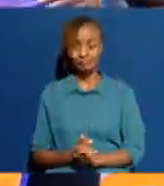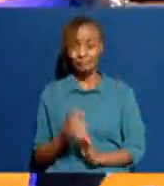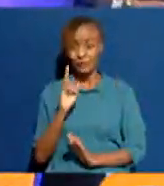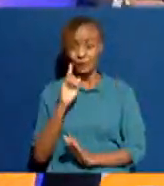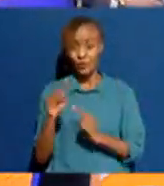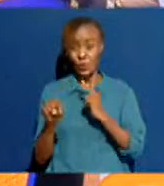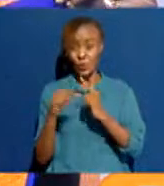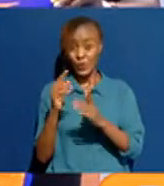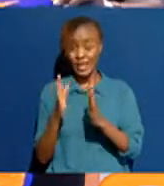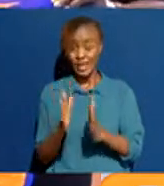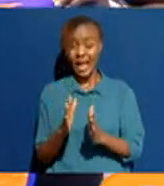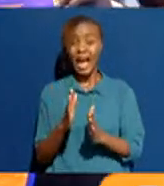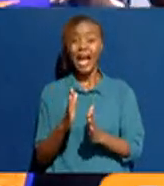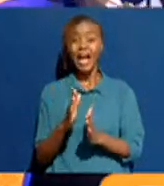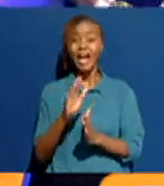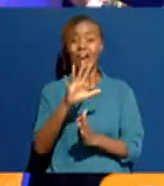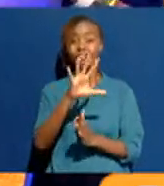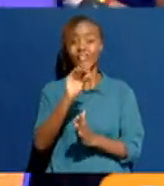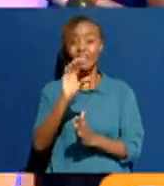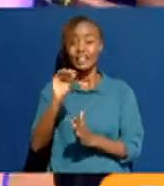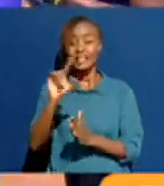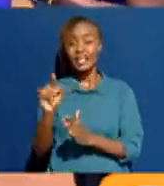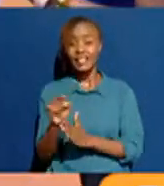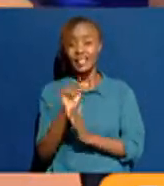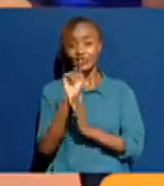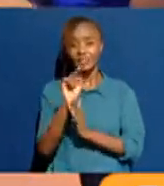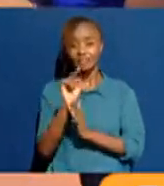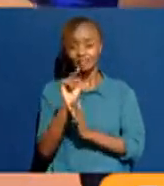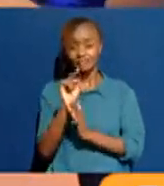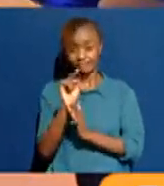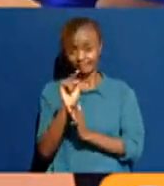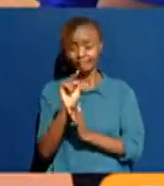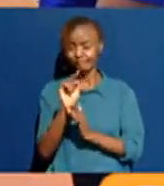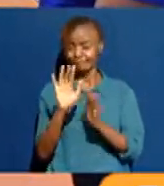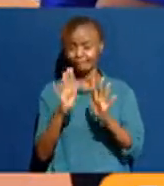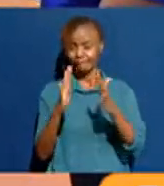umeshinda 500,000 Kenya shillings, yani half a million, yeah. Congratulations to you.